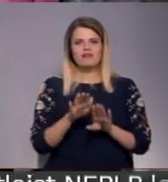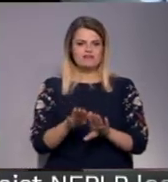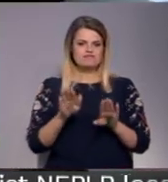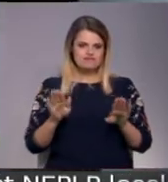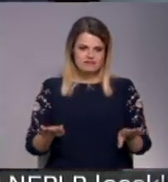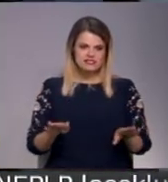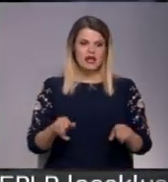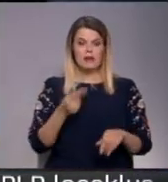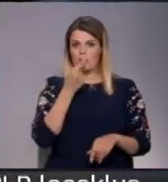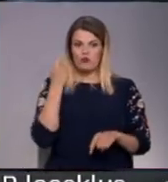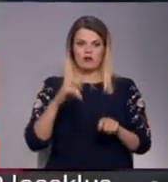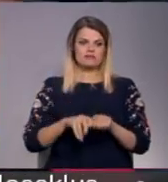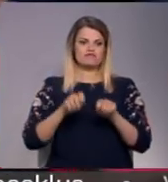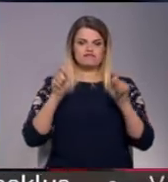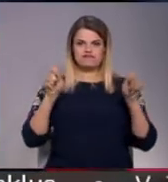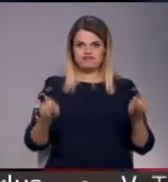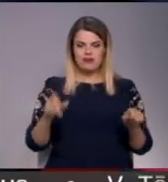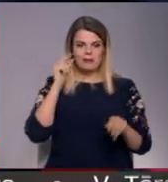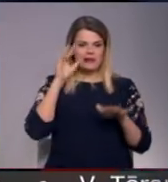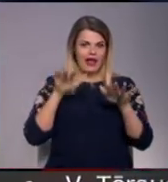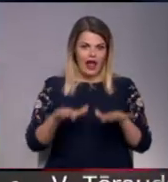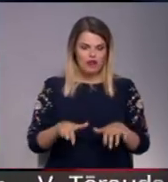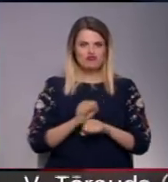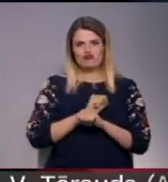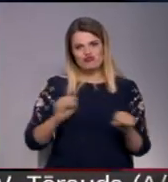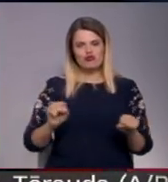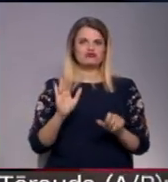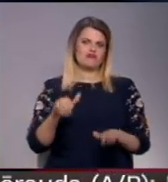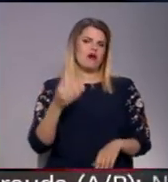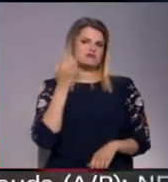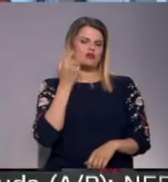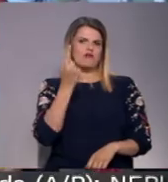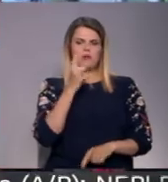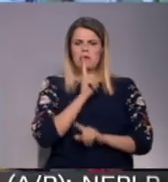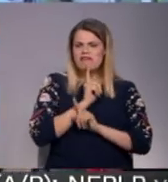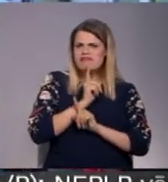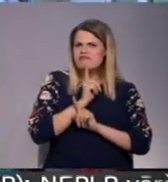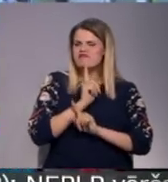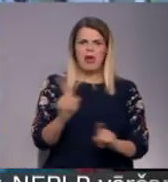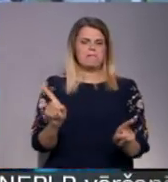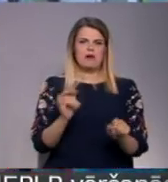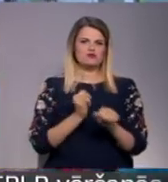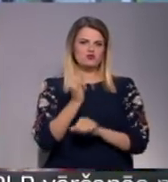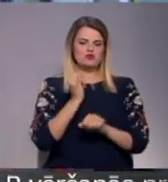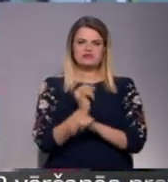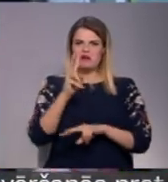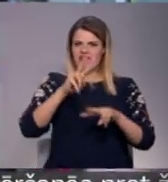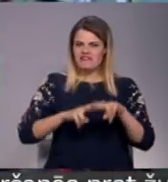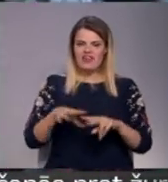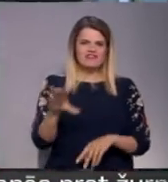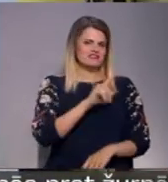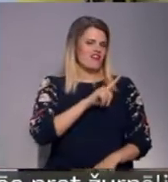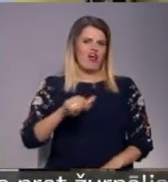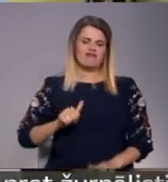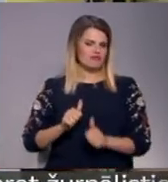Nesterkastam, kura nu pat ir vērusi durvis Preiļos un kuru droši var devēt par vienu no neordinārākajiem turisma objektiem visā